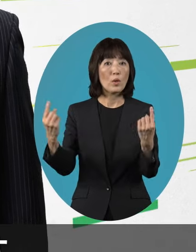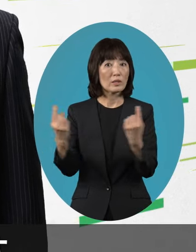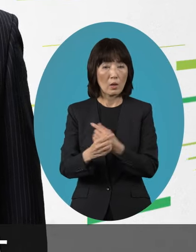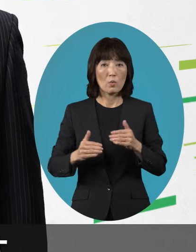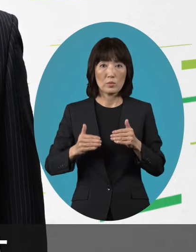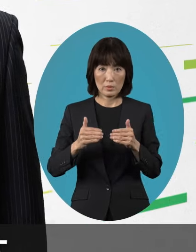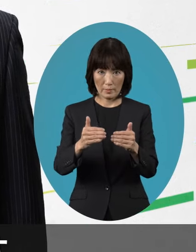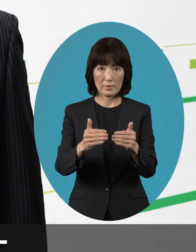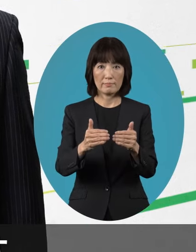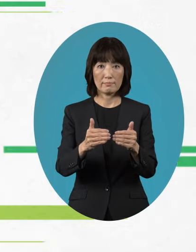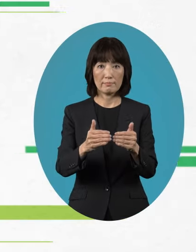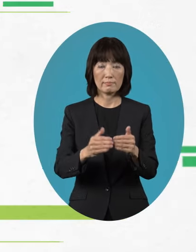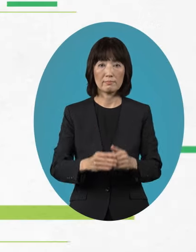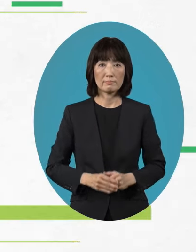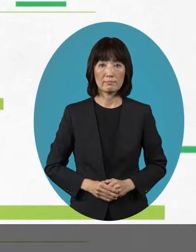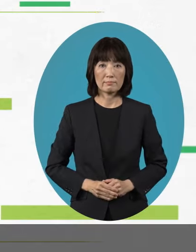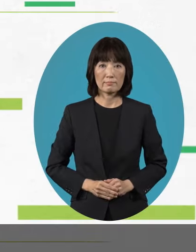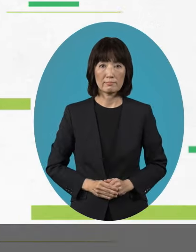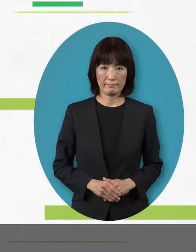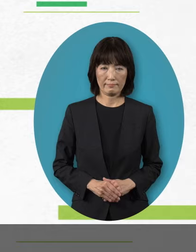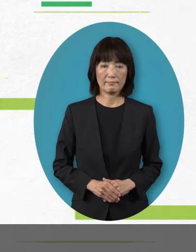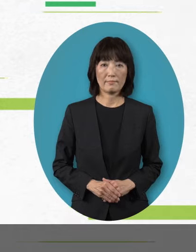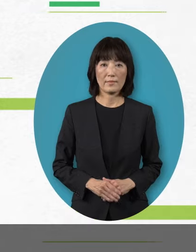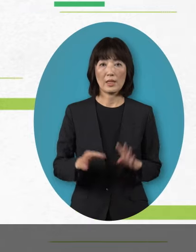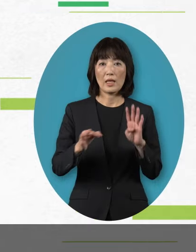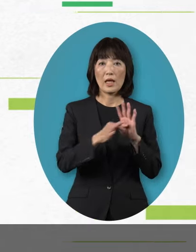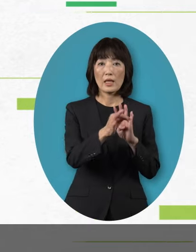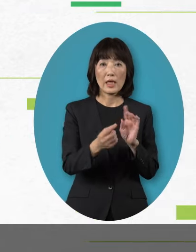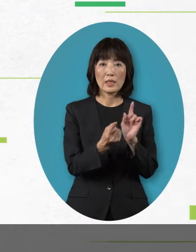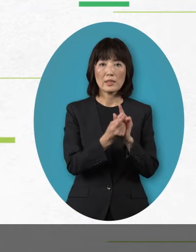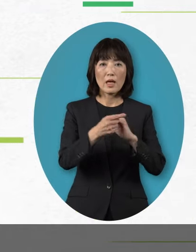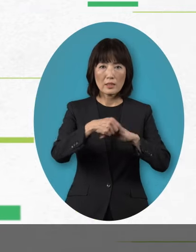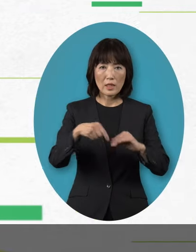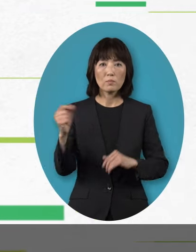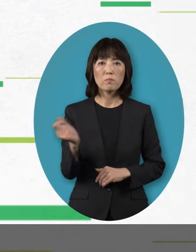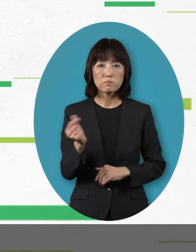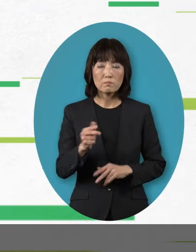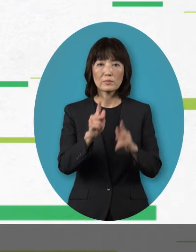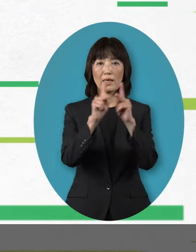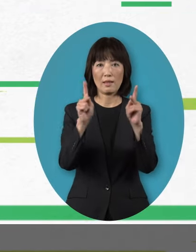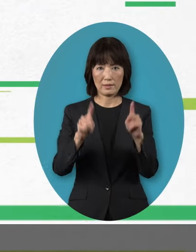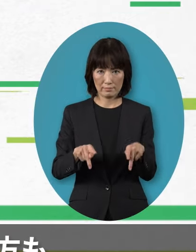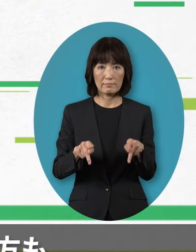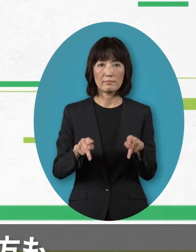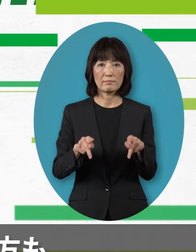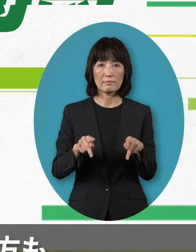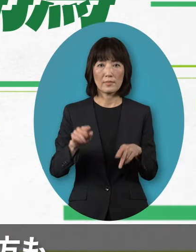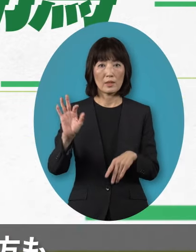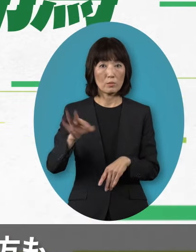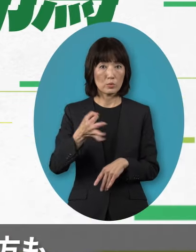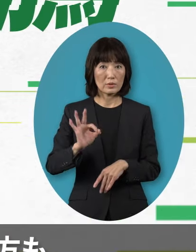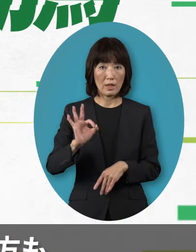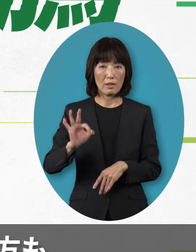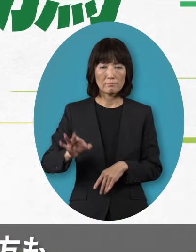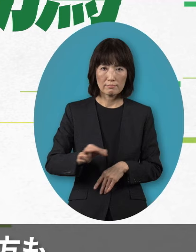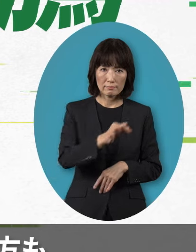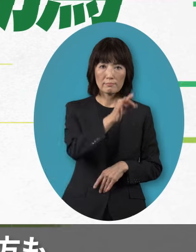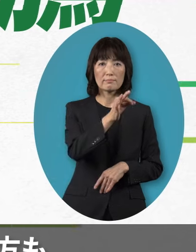進めていきます。また景気対策も喫緊の課題です。物価の高騰は止まら